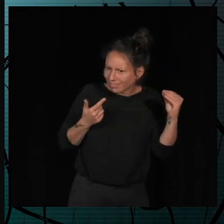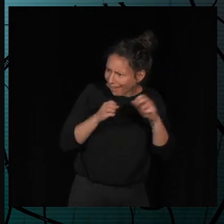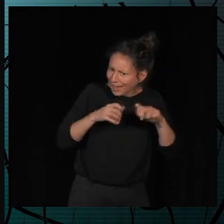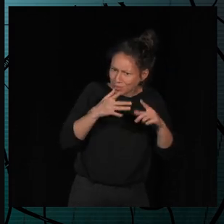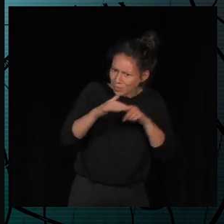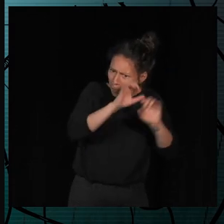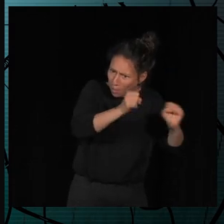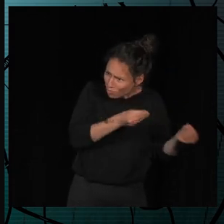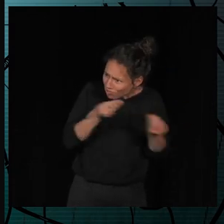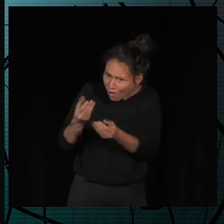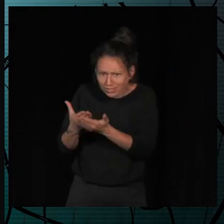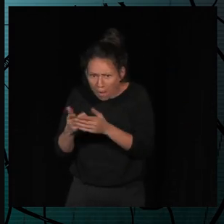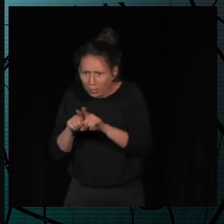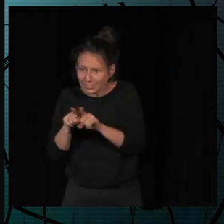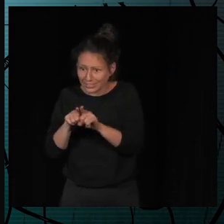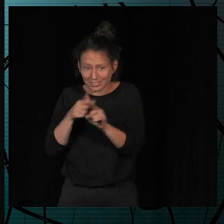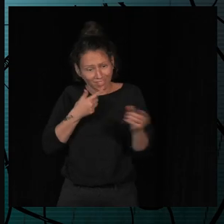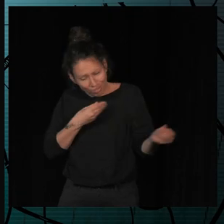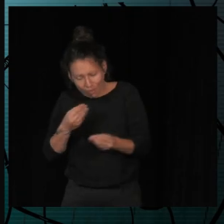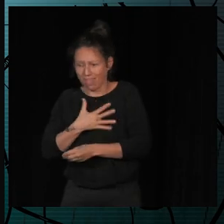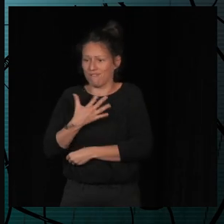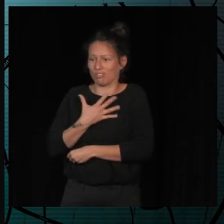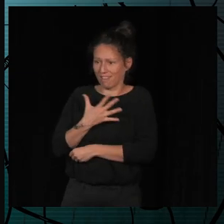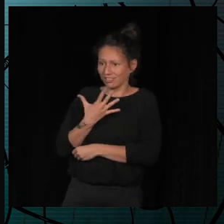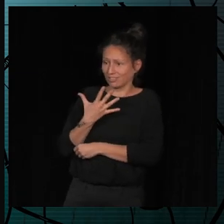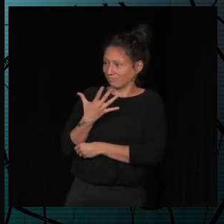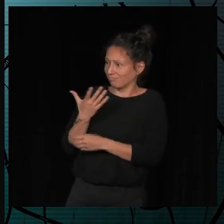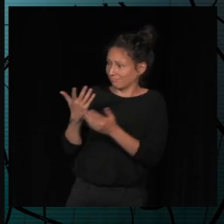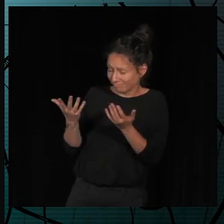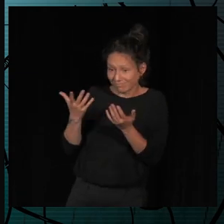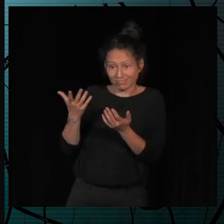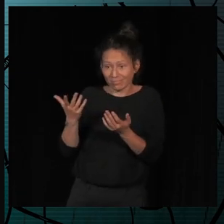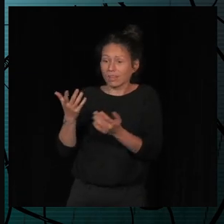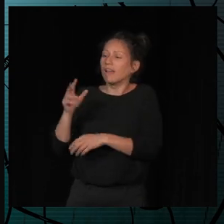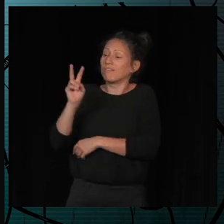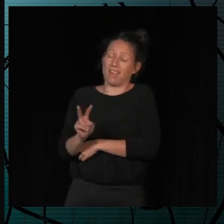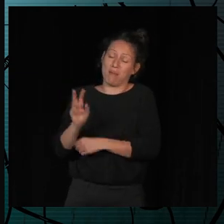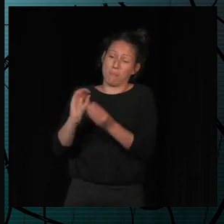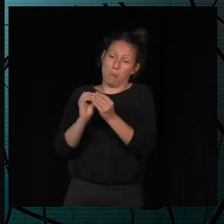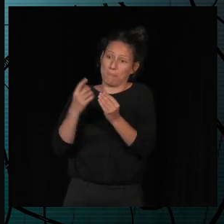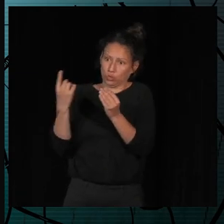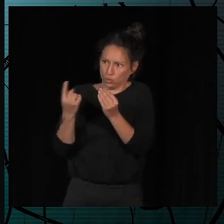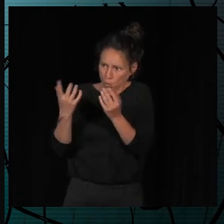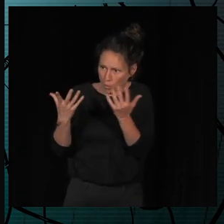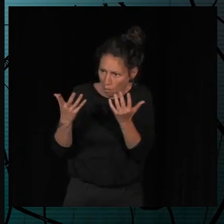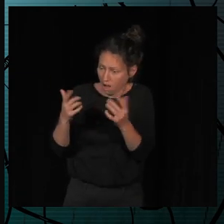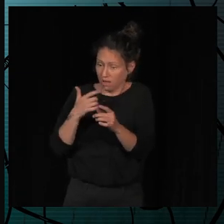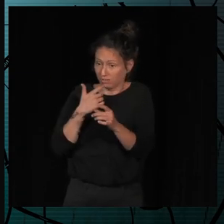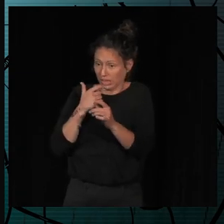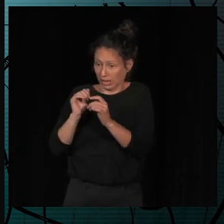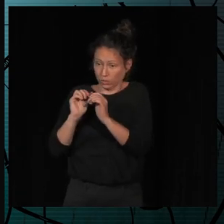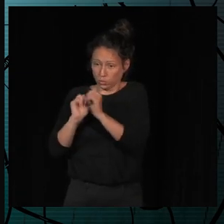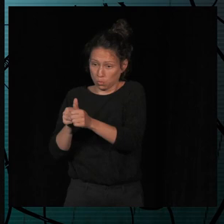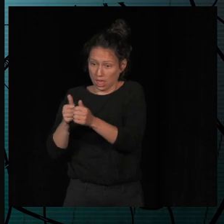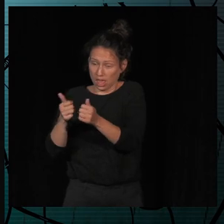peut-être pas forcément les publics défavorisés c'est ce qu'on voit dans toutes les recherches scientifiques les inégalités sociales ressortent tout de suite ceux qui consomment les contenus les plus